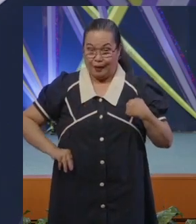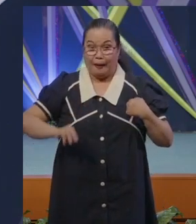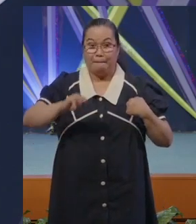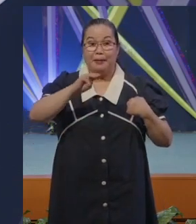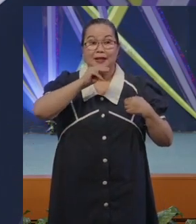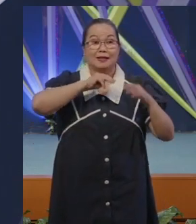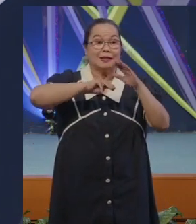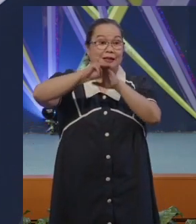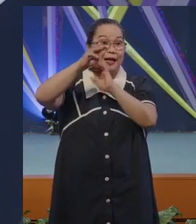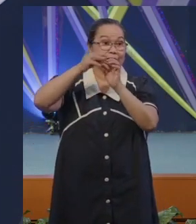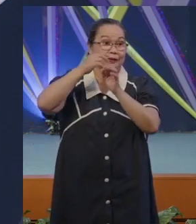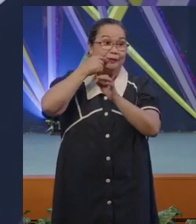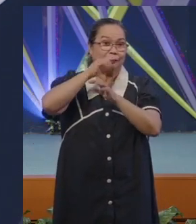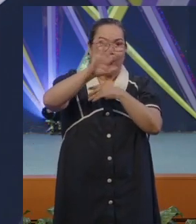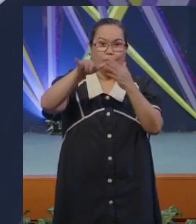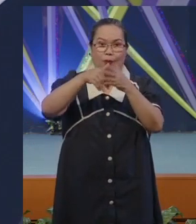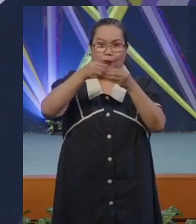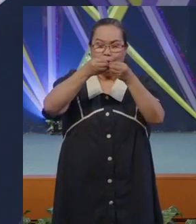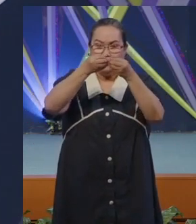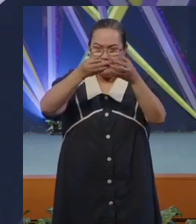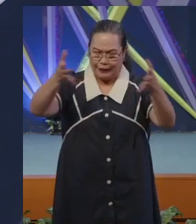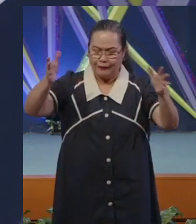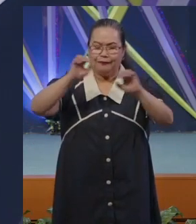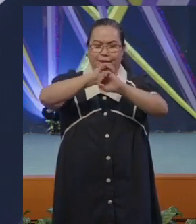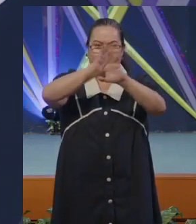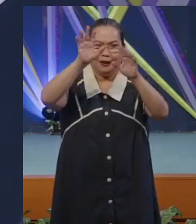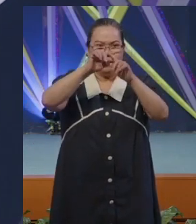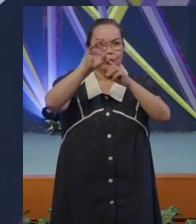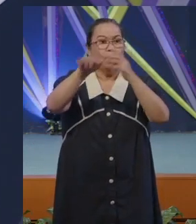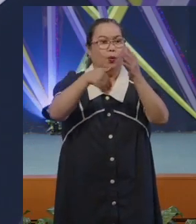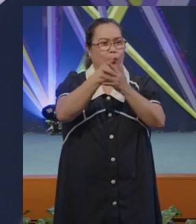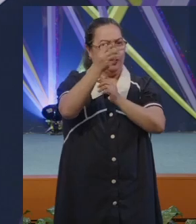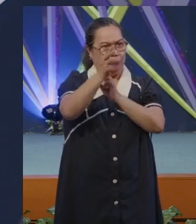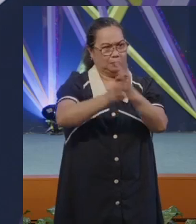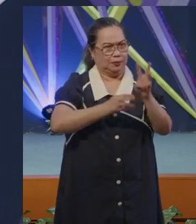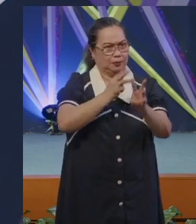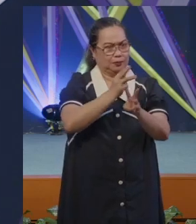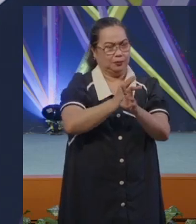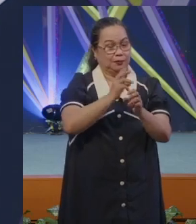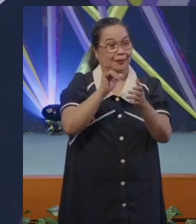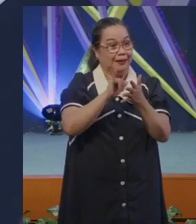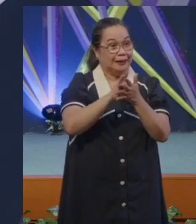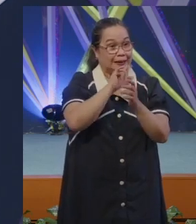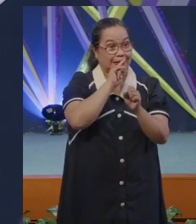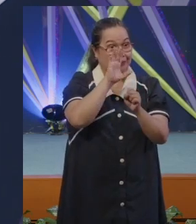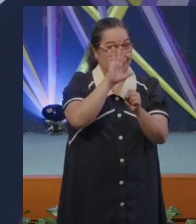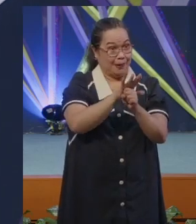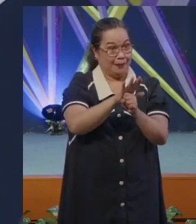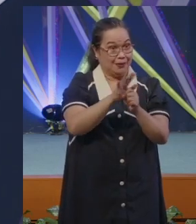kaligtasan sa lahat ng bayan sa buong mundo. Yung po ang pangako sa bayang Israel.